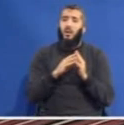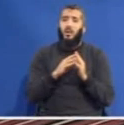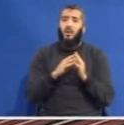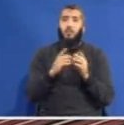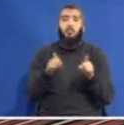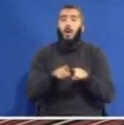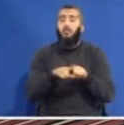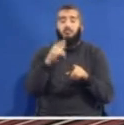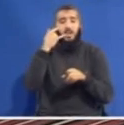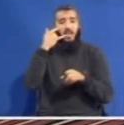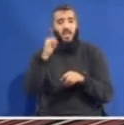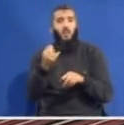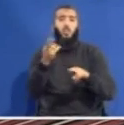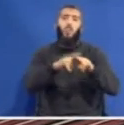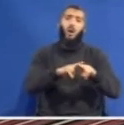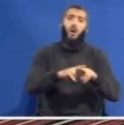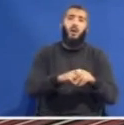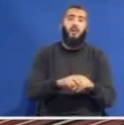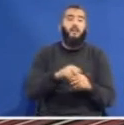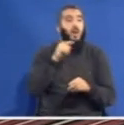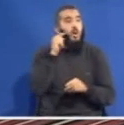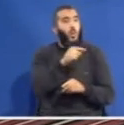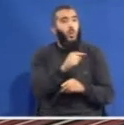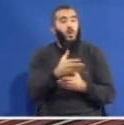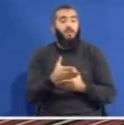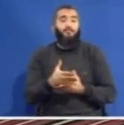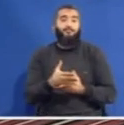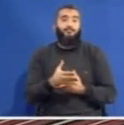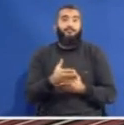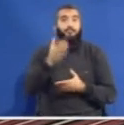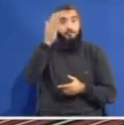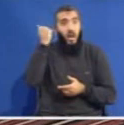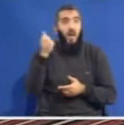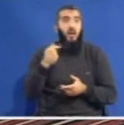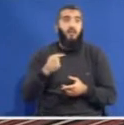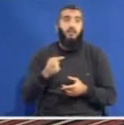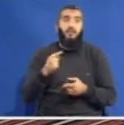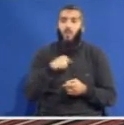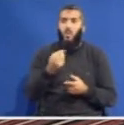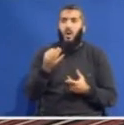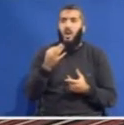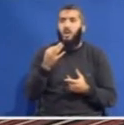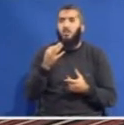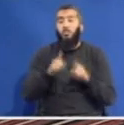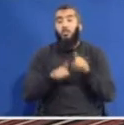تكون صافي. هو مش عارف تقول بنت له هذا شح مني ولا بخل ولا وربي اعلم